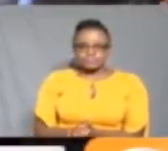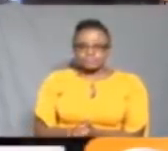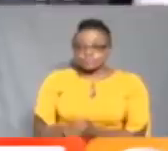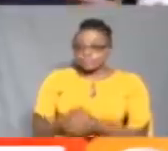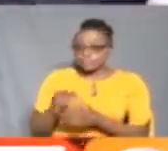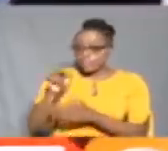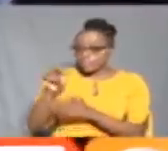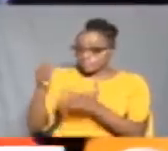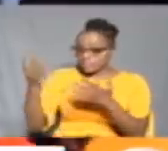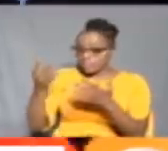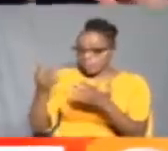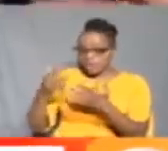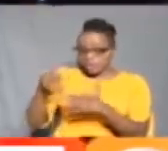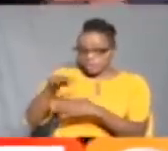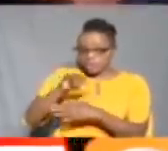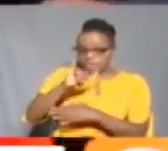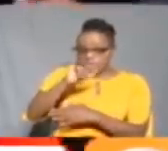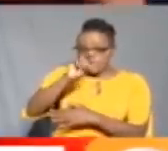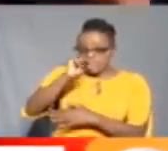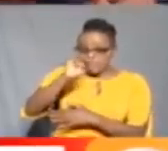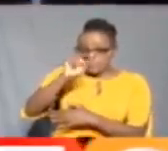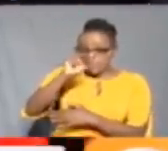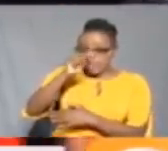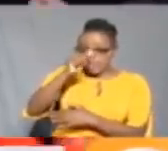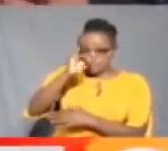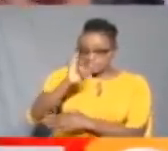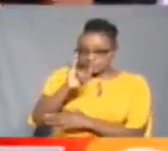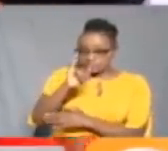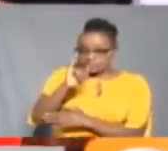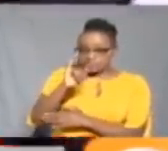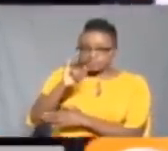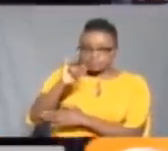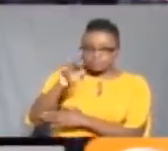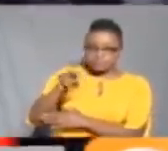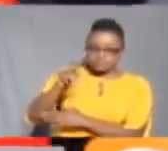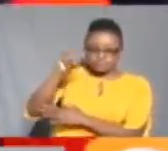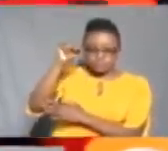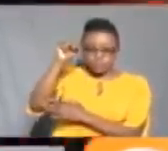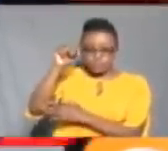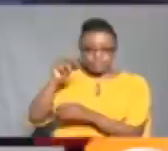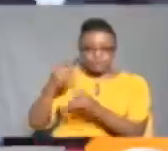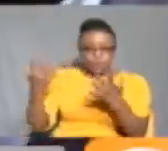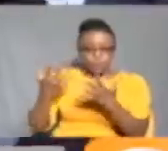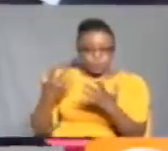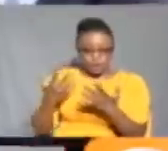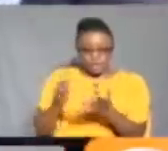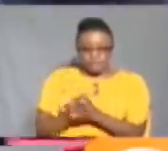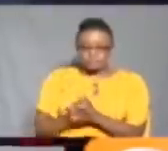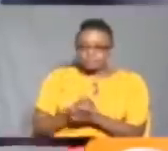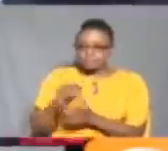Ni katika eneo bunge la Imenti Kaskazini ambako Seneta wa Baringo Gideon Moi